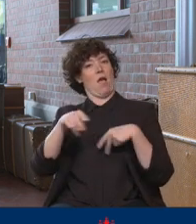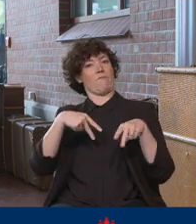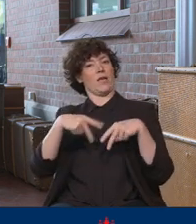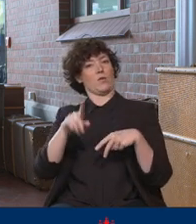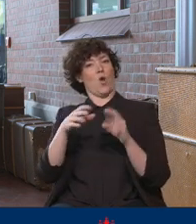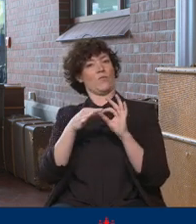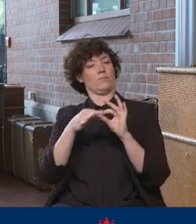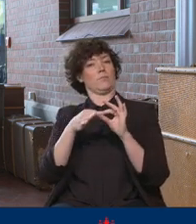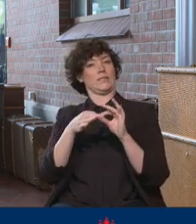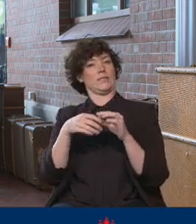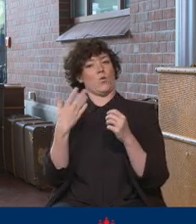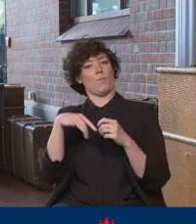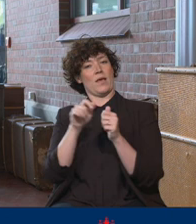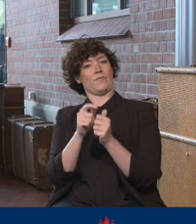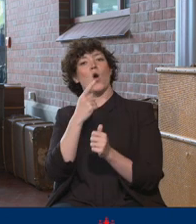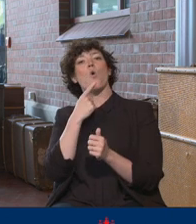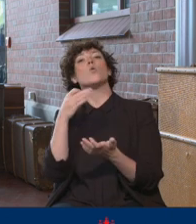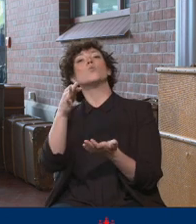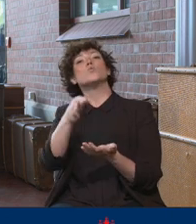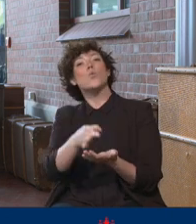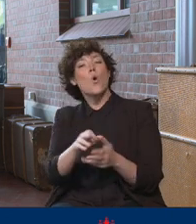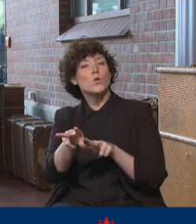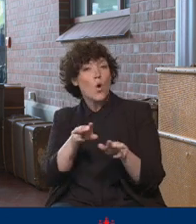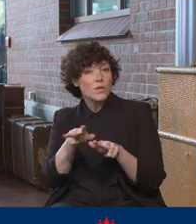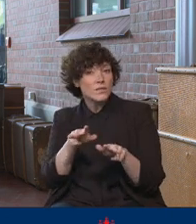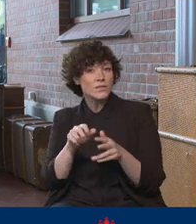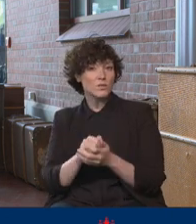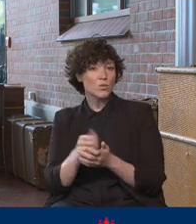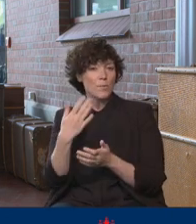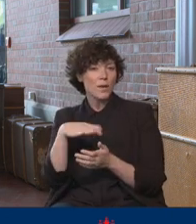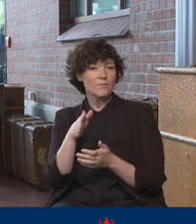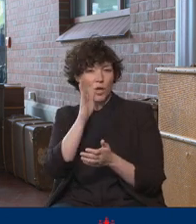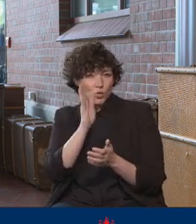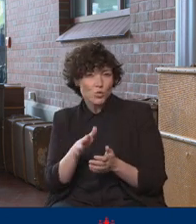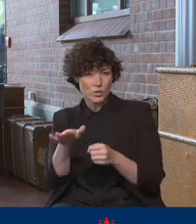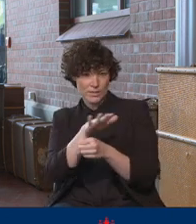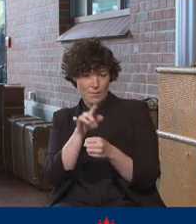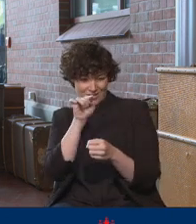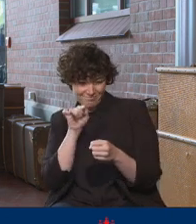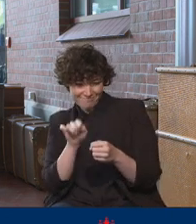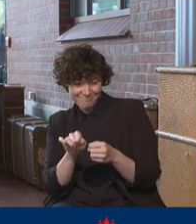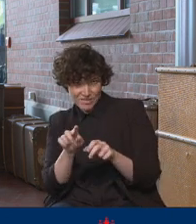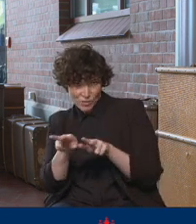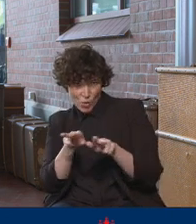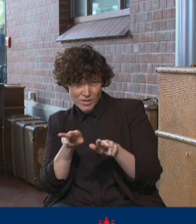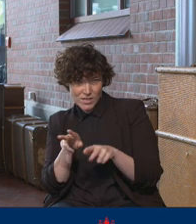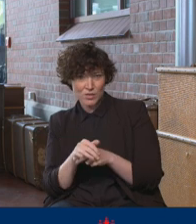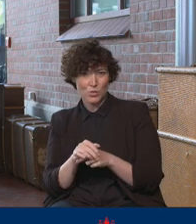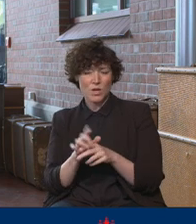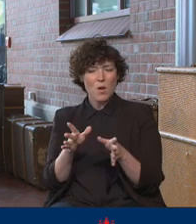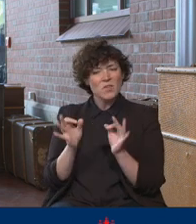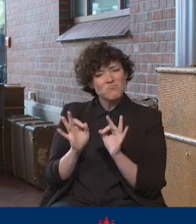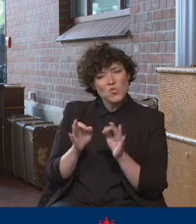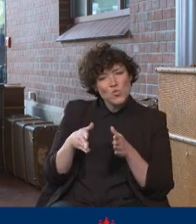rothenburgsort organisieren würden wir dann im südlichen bereich organisieren und sehen da aber auch keine so gute